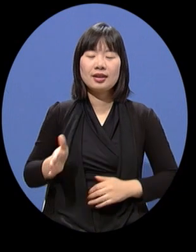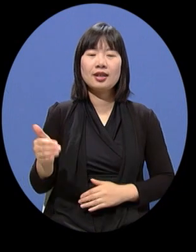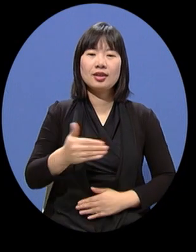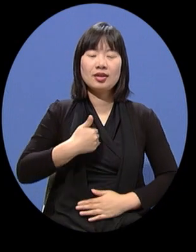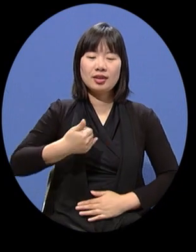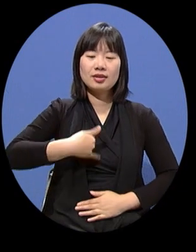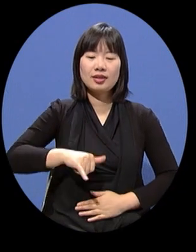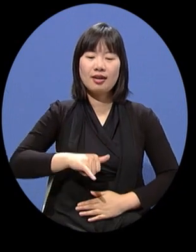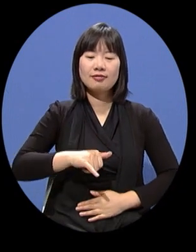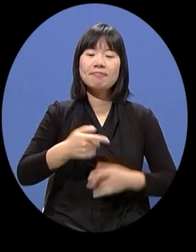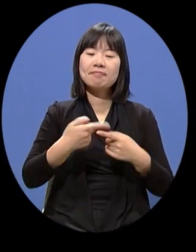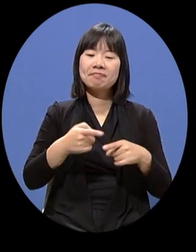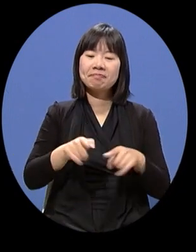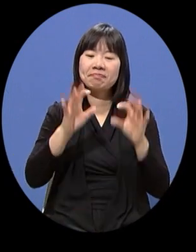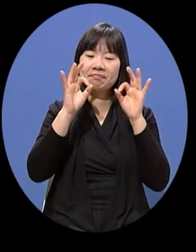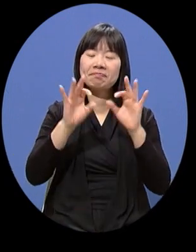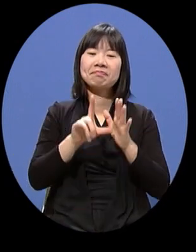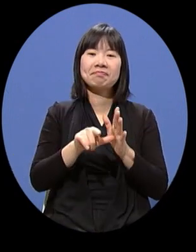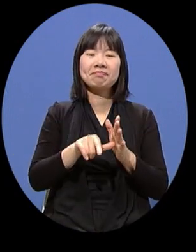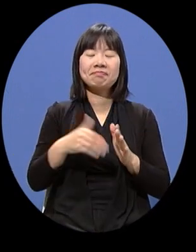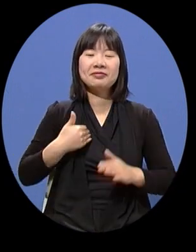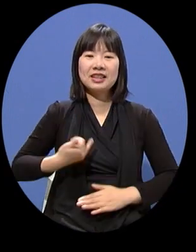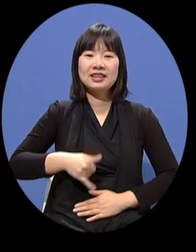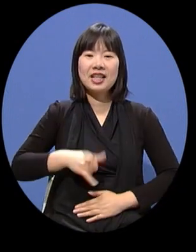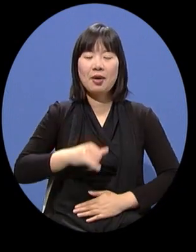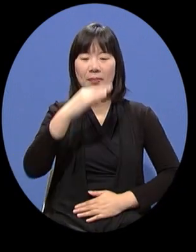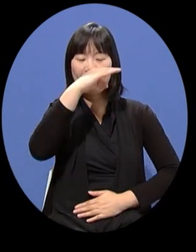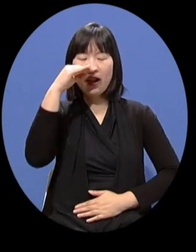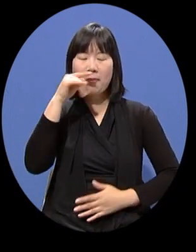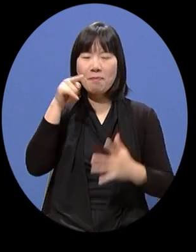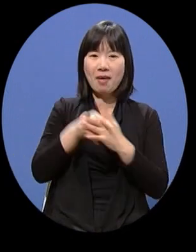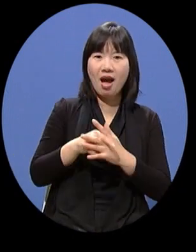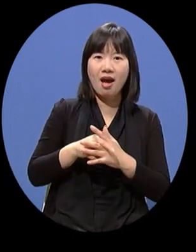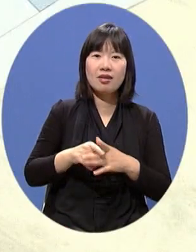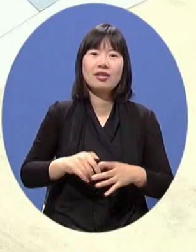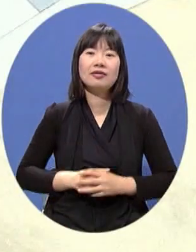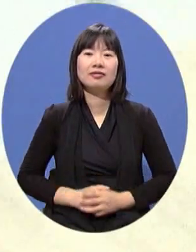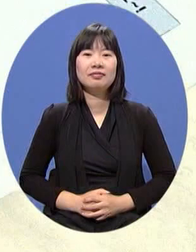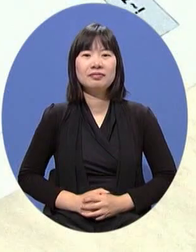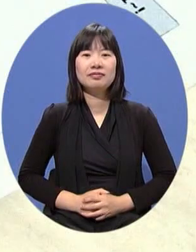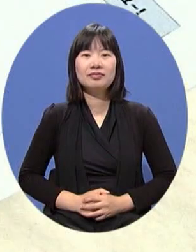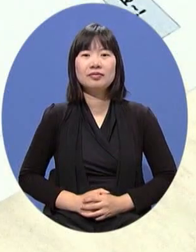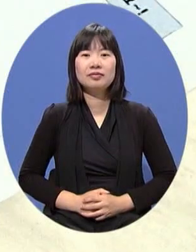내 아이를 평가해보는 시간. 내 아이 바로 알기.